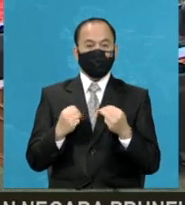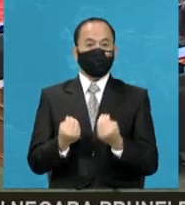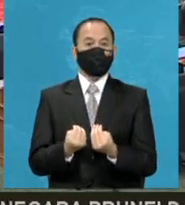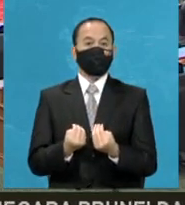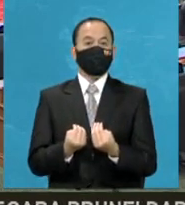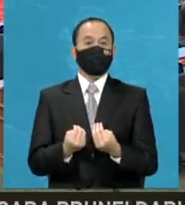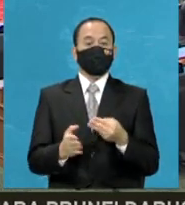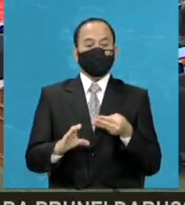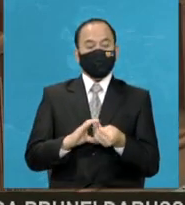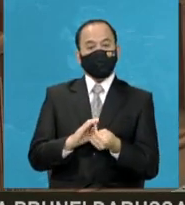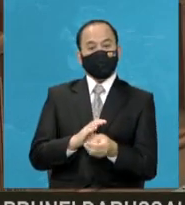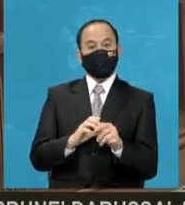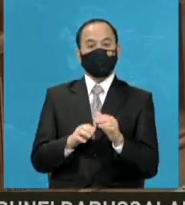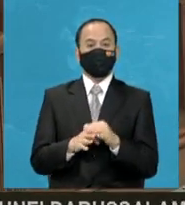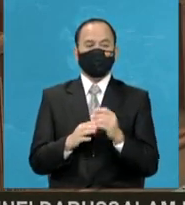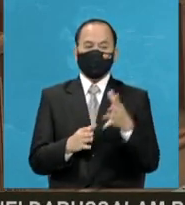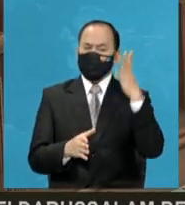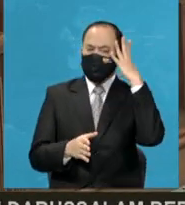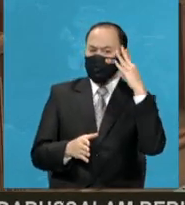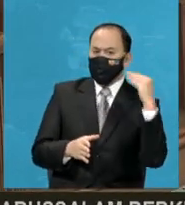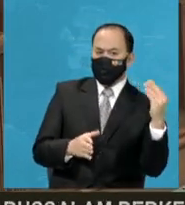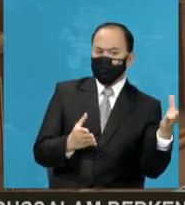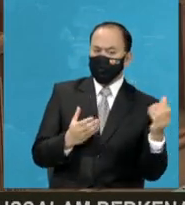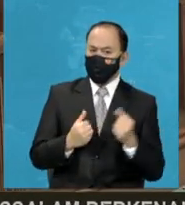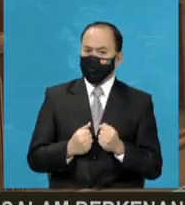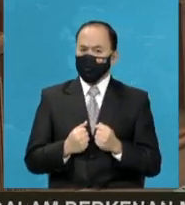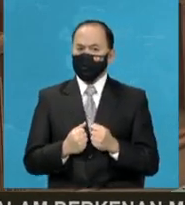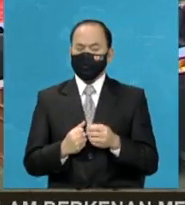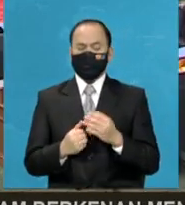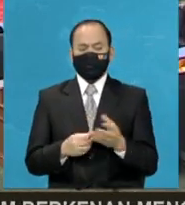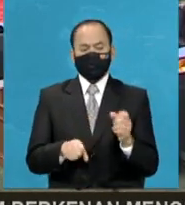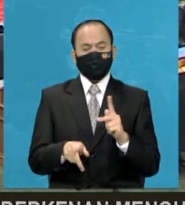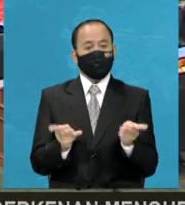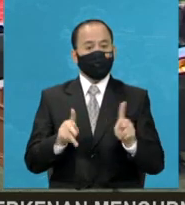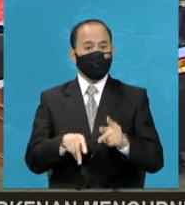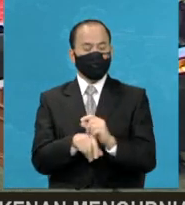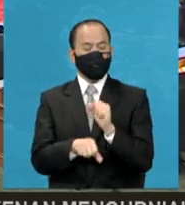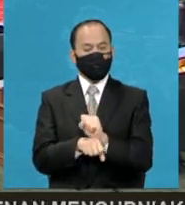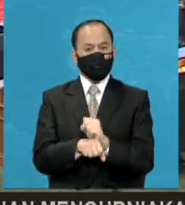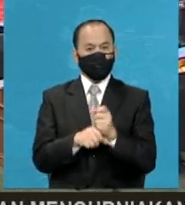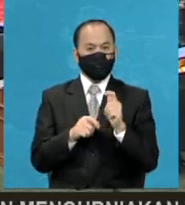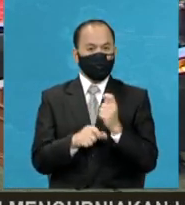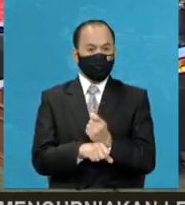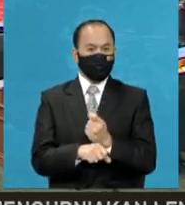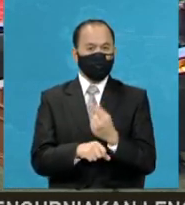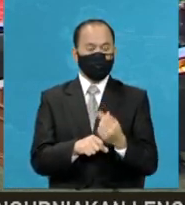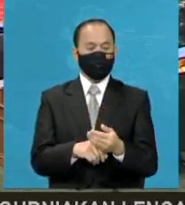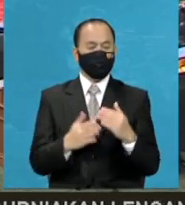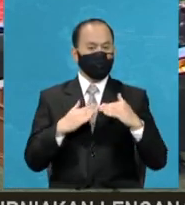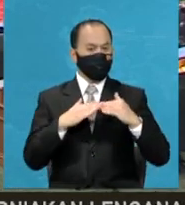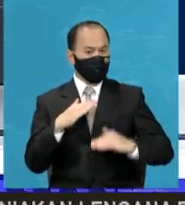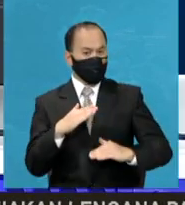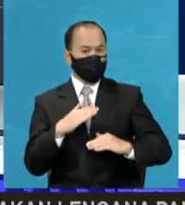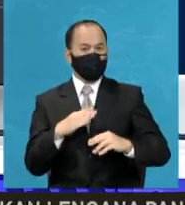pengalaman dan kemahiran mereka perolehi dan berpeluang untuk mendapat kerjaan tetap sekaligus mengurangkan kadar pengangguran di negara